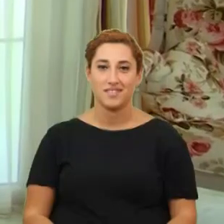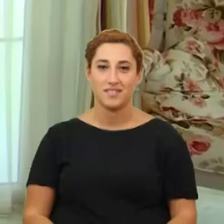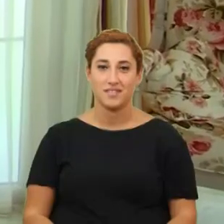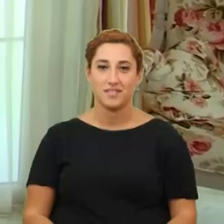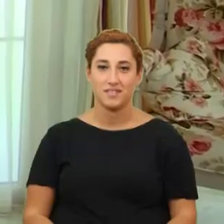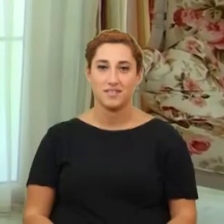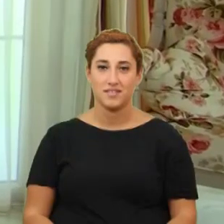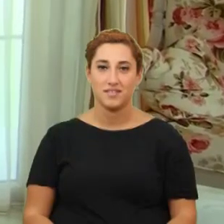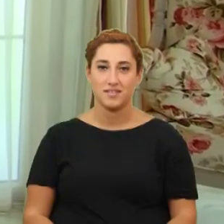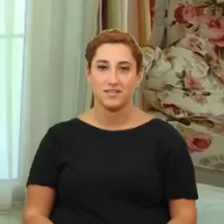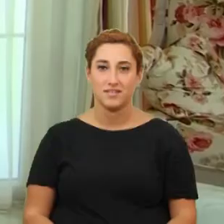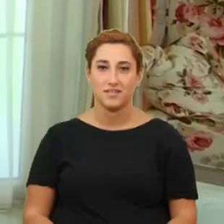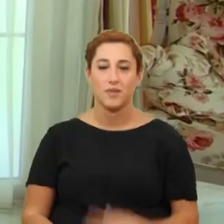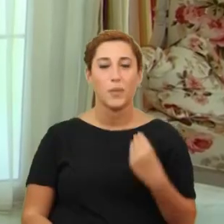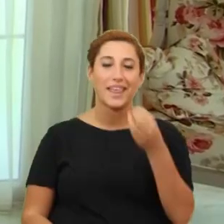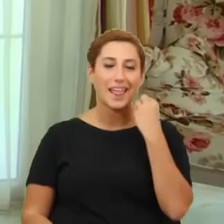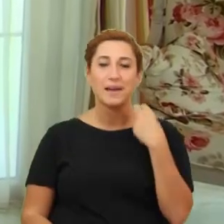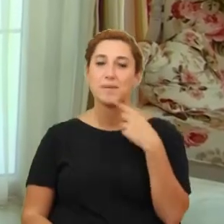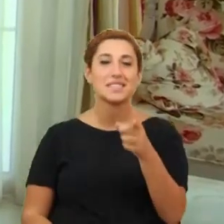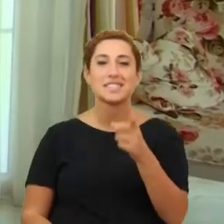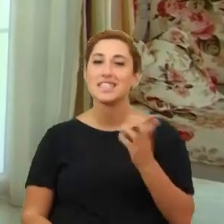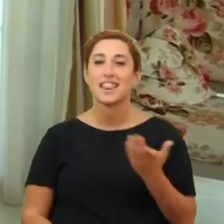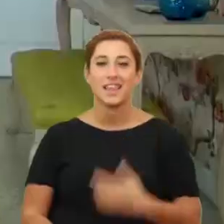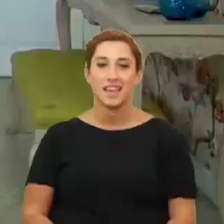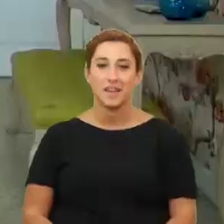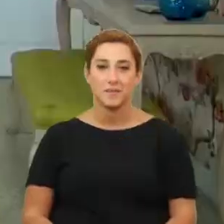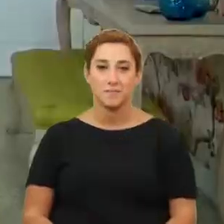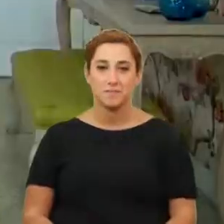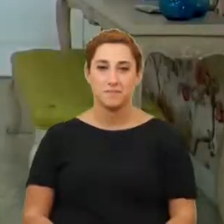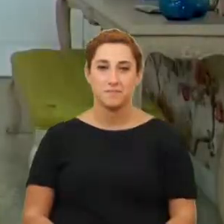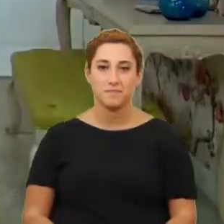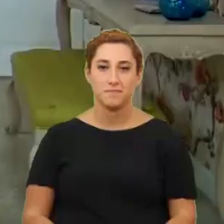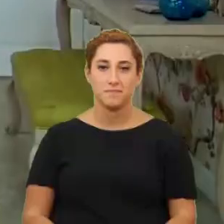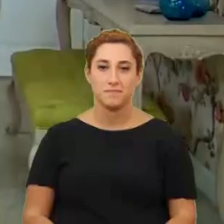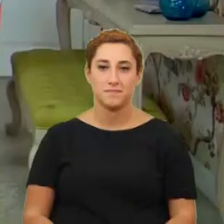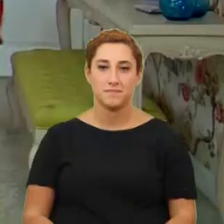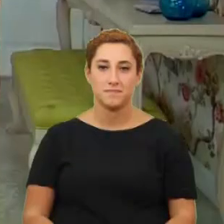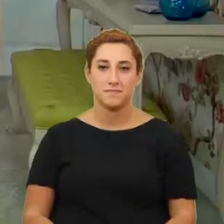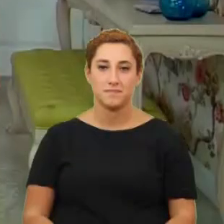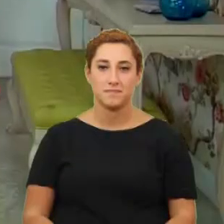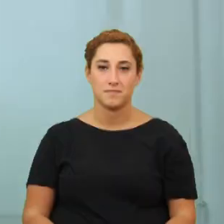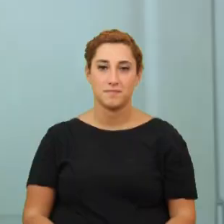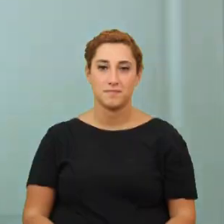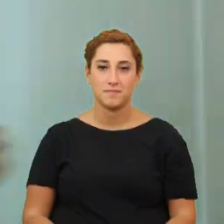Hoppa. Oy yerim ben seni ya. Şuna bak.